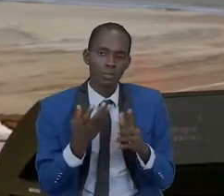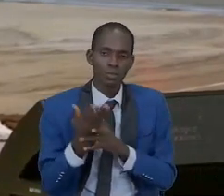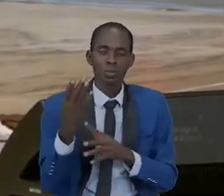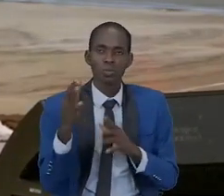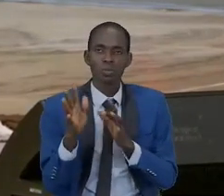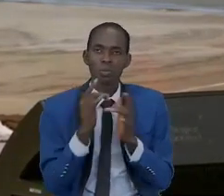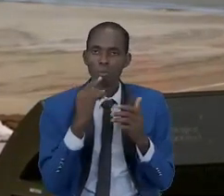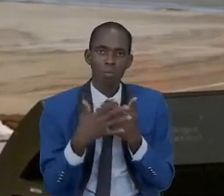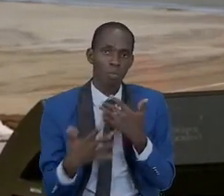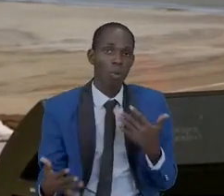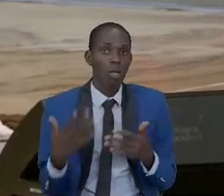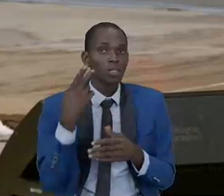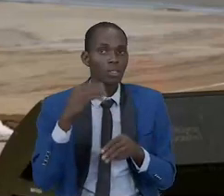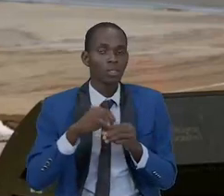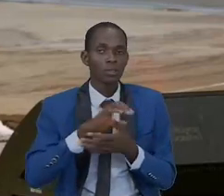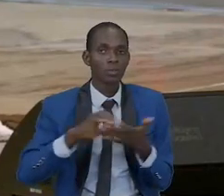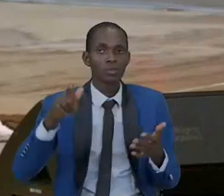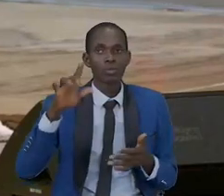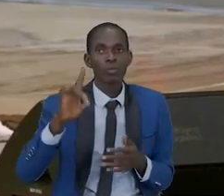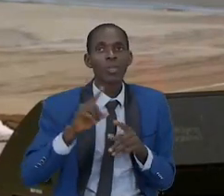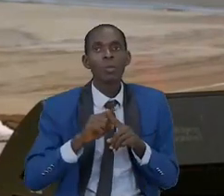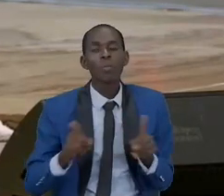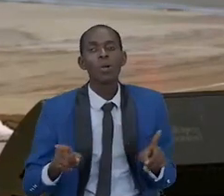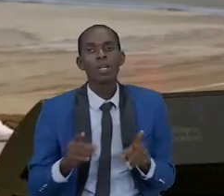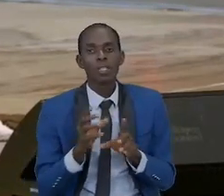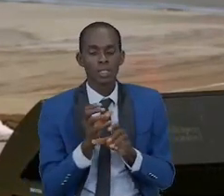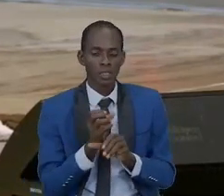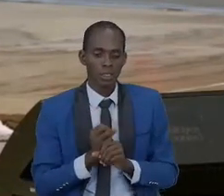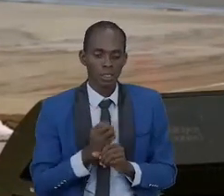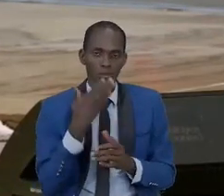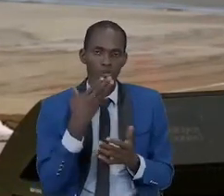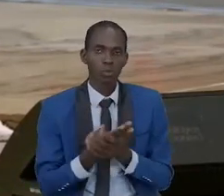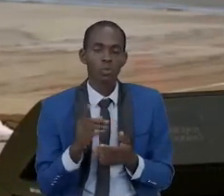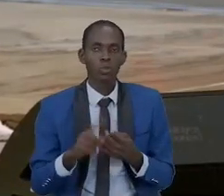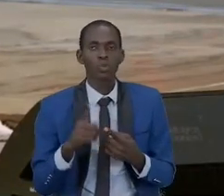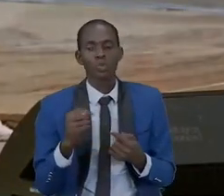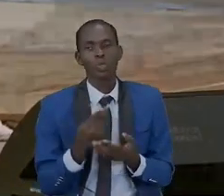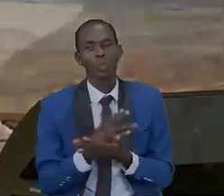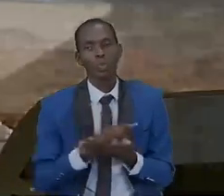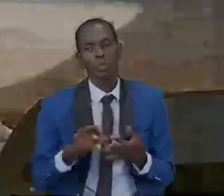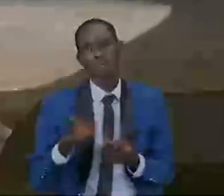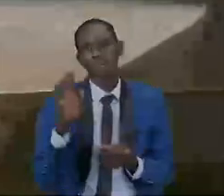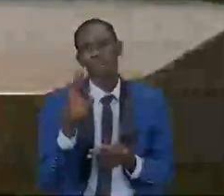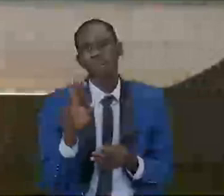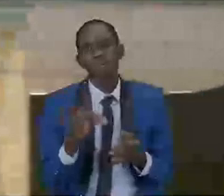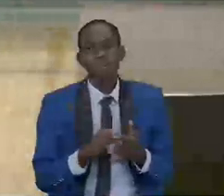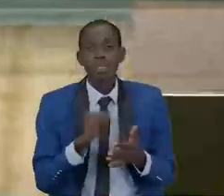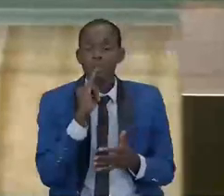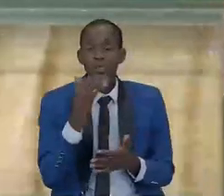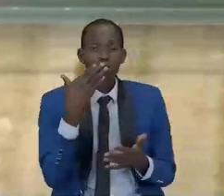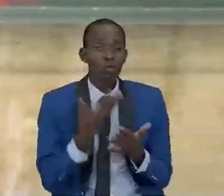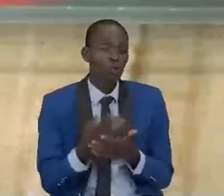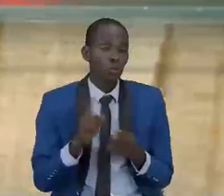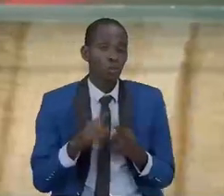verset 28 car il a paru bon au Saint-Esprit il a paru bon au